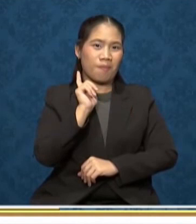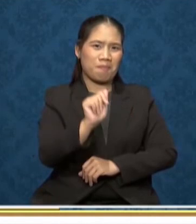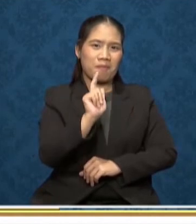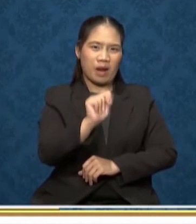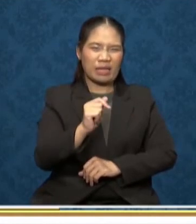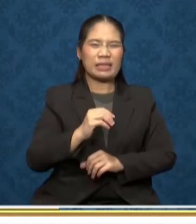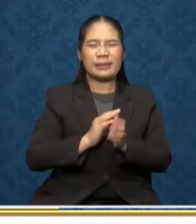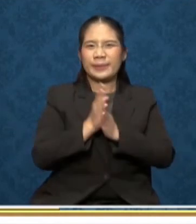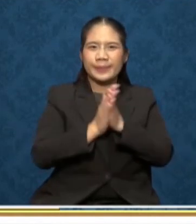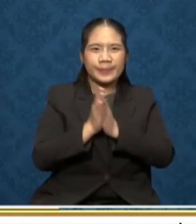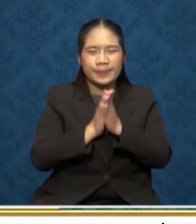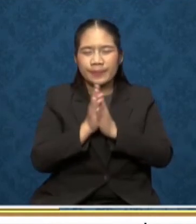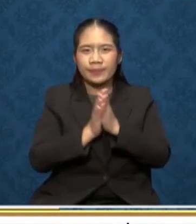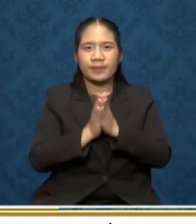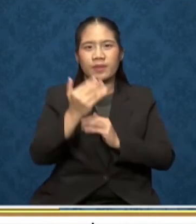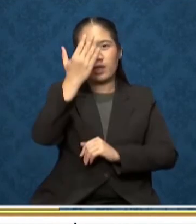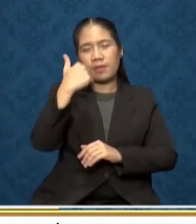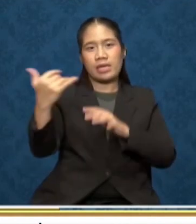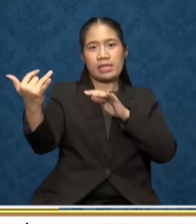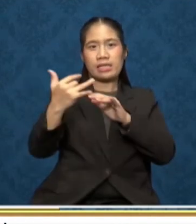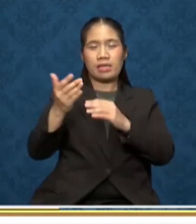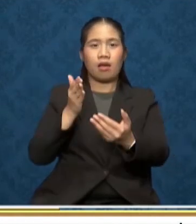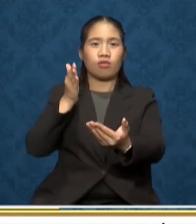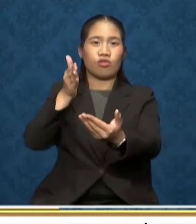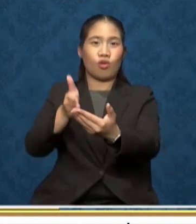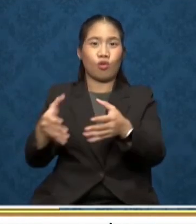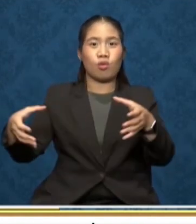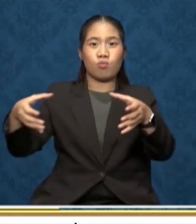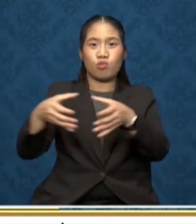ใช้ความพยายามอยเต็ที่เพื่สื่อสารประยัประเลสไย